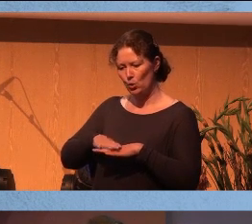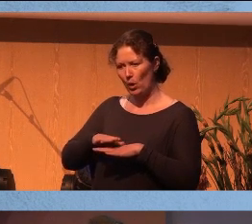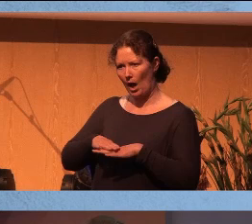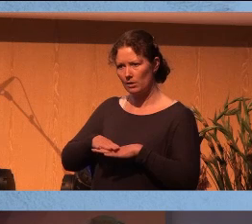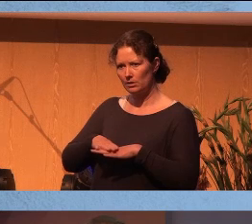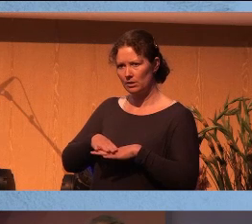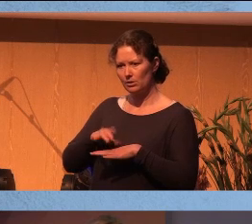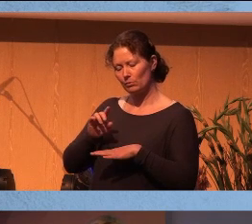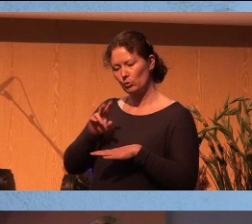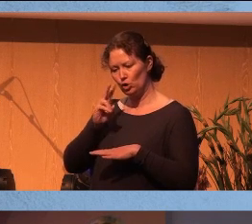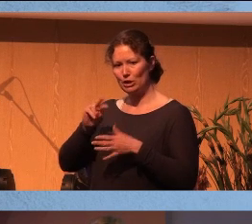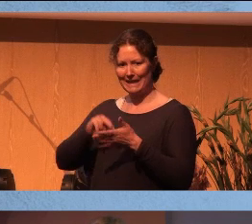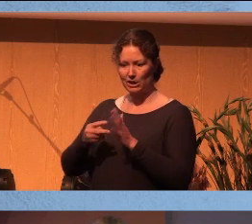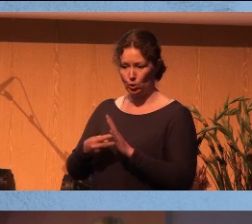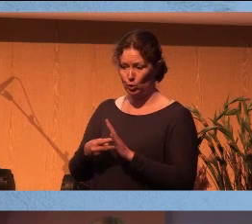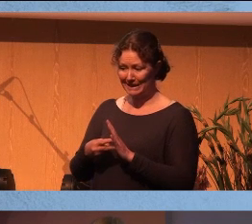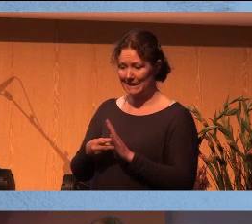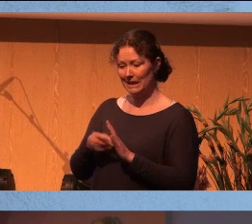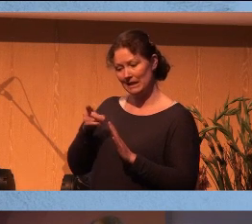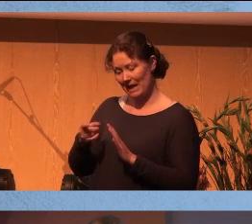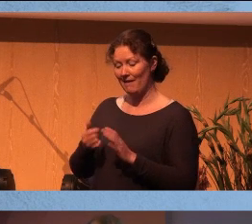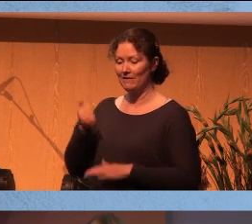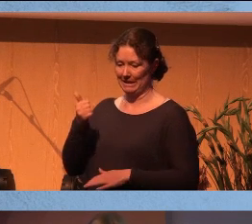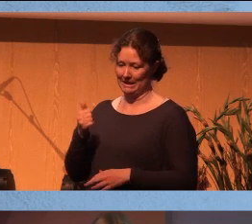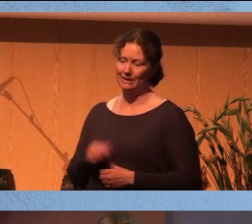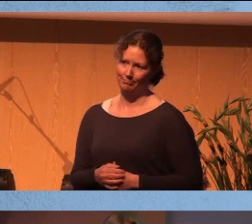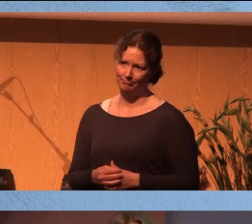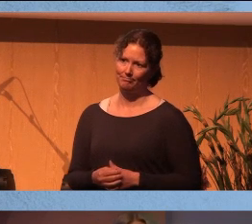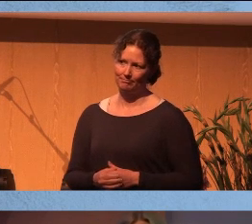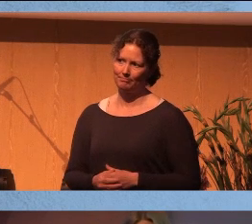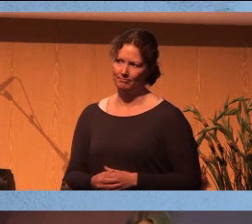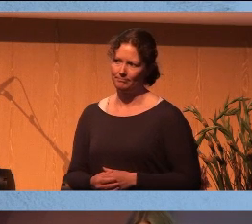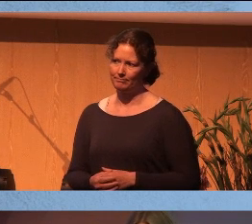slik ny teknologi, viktig.